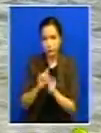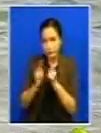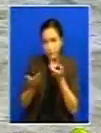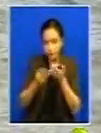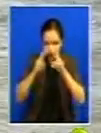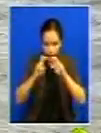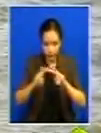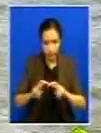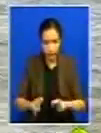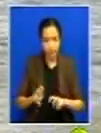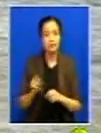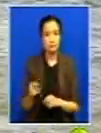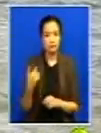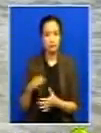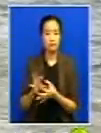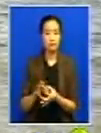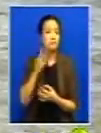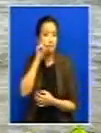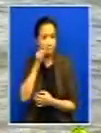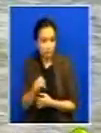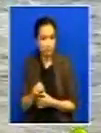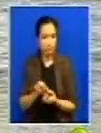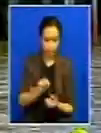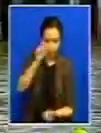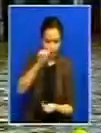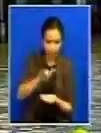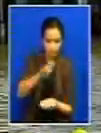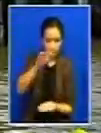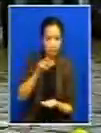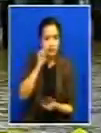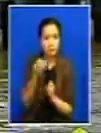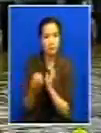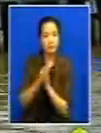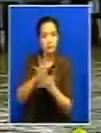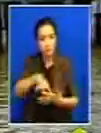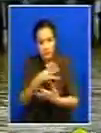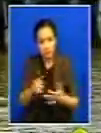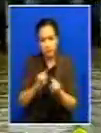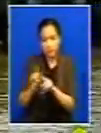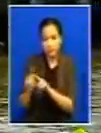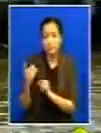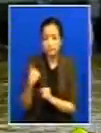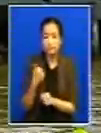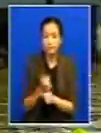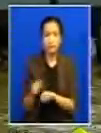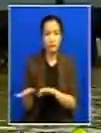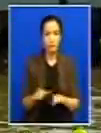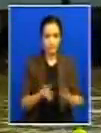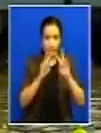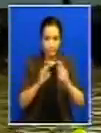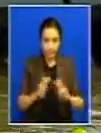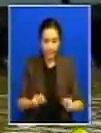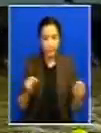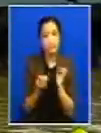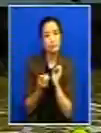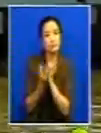ศึกษาด้านชลศาสตร์ศึกษาระดับน้ำด ู ผลกระทบจากแบบจำลองต่างๆแล้วก็จะมีการเตรียมการศึกษาผ